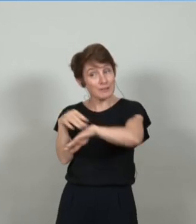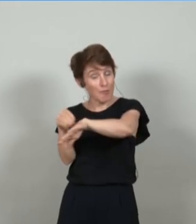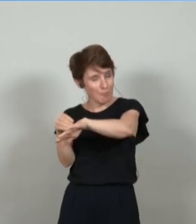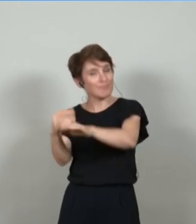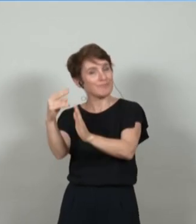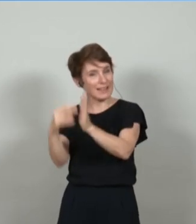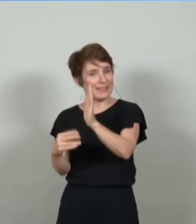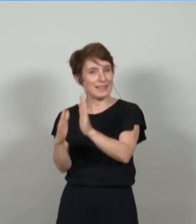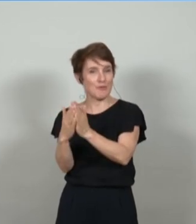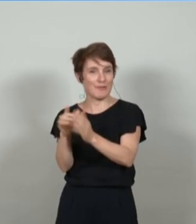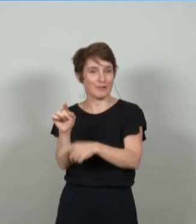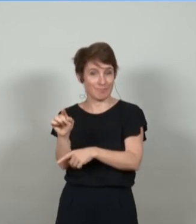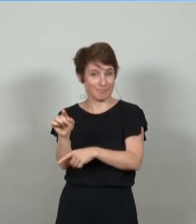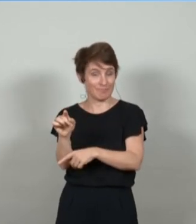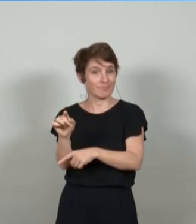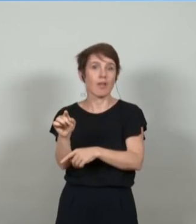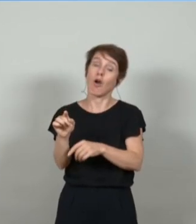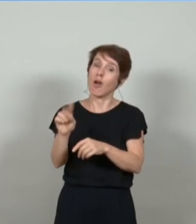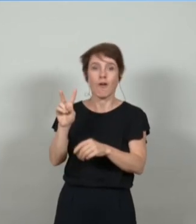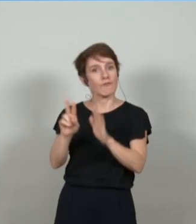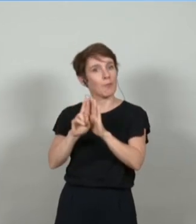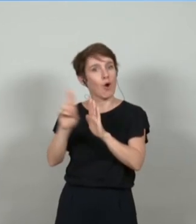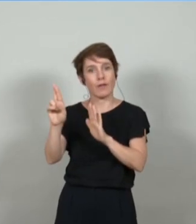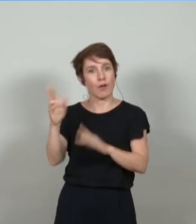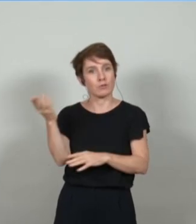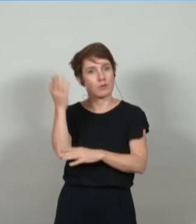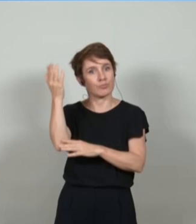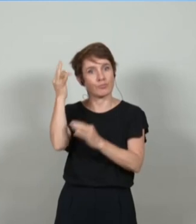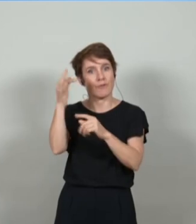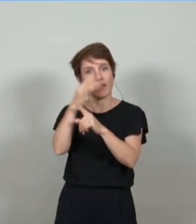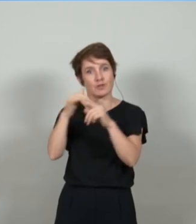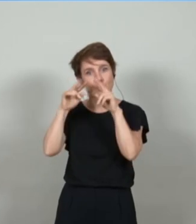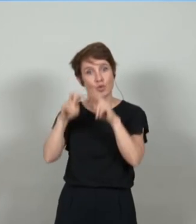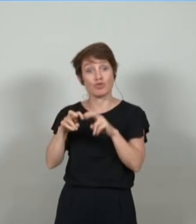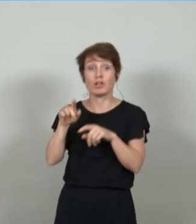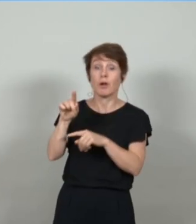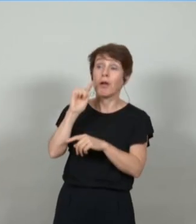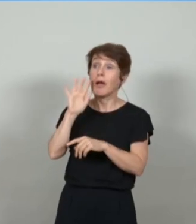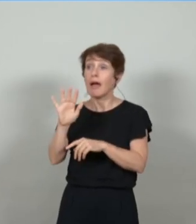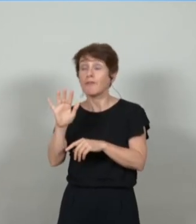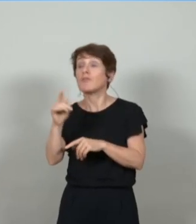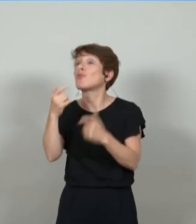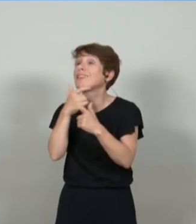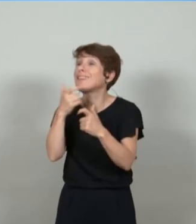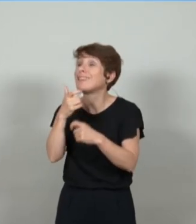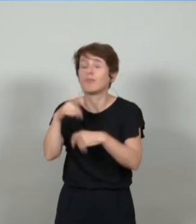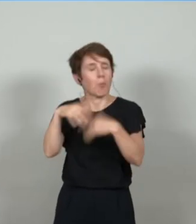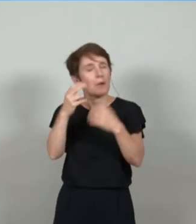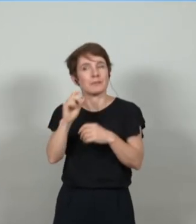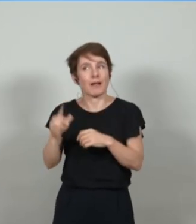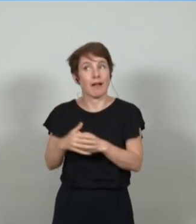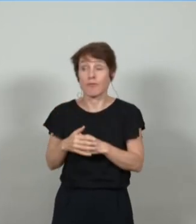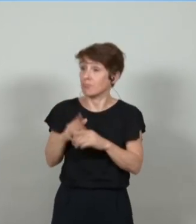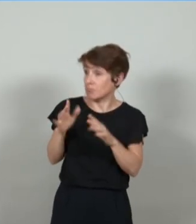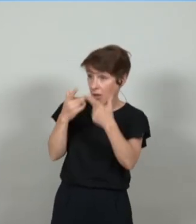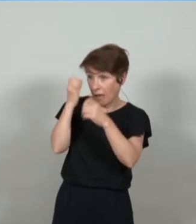lire c'est une référence mandra sans sociologie voilà donc après vous en pensez ce que vous voulez ça vous fait rire c'est pas grave mais voilà la